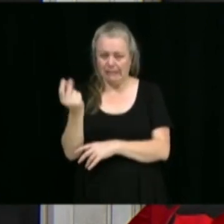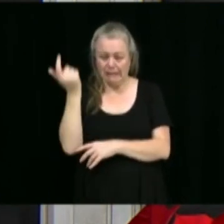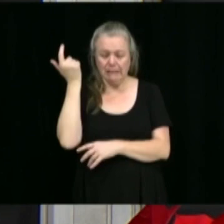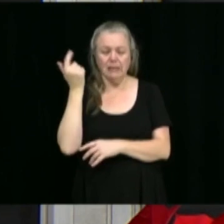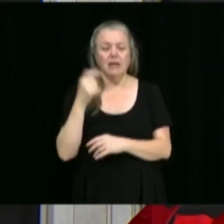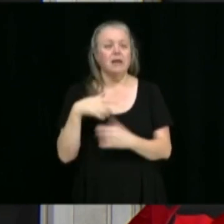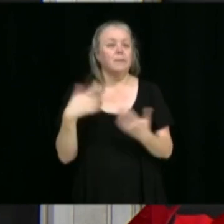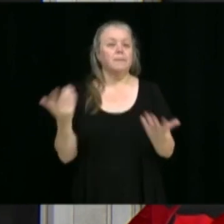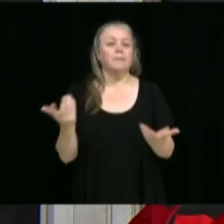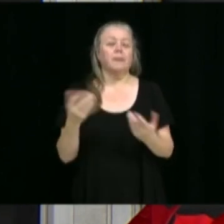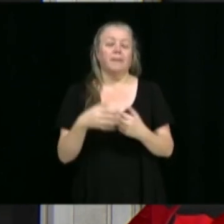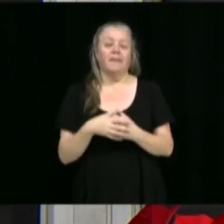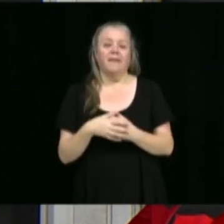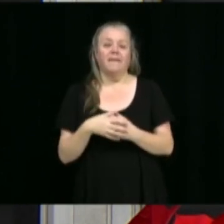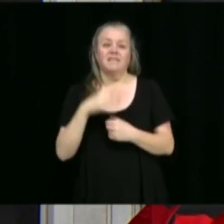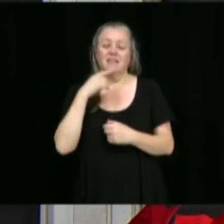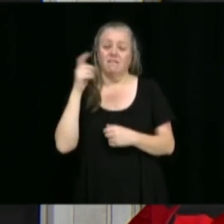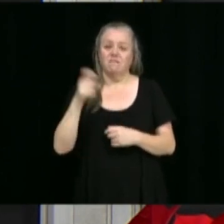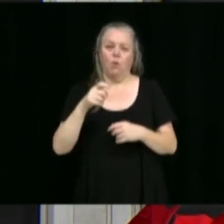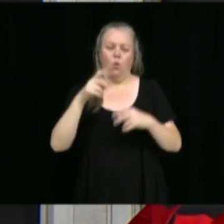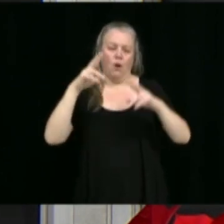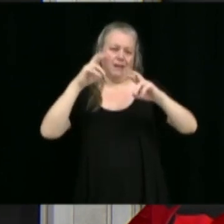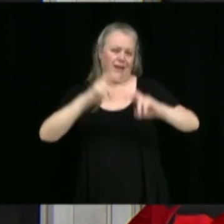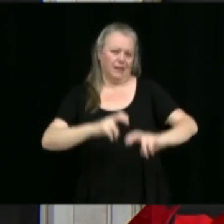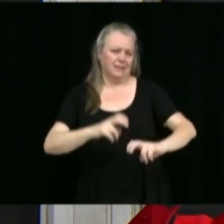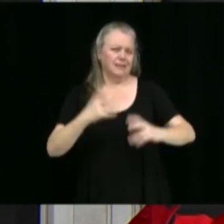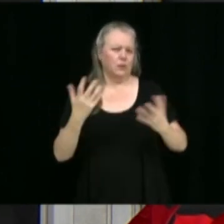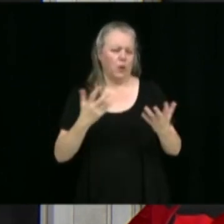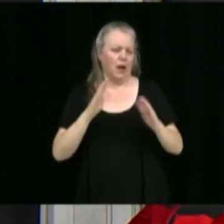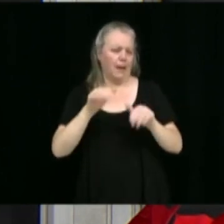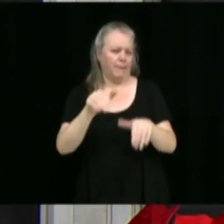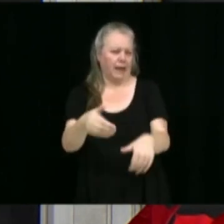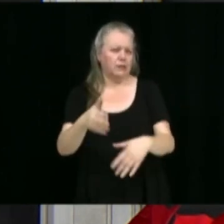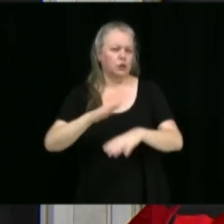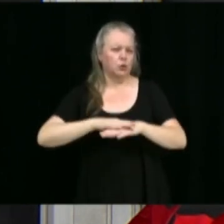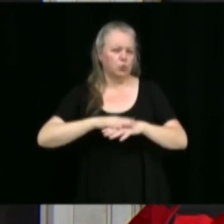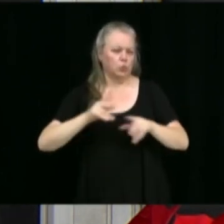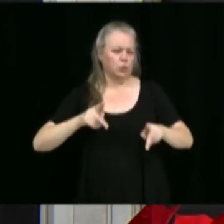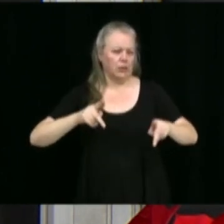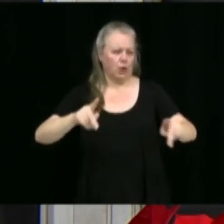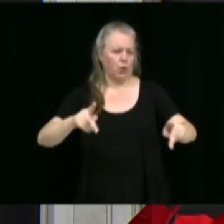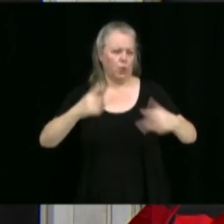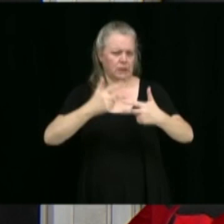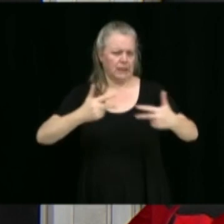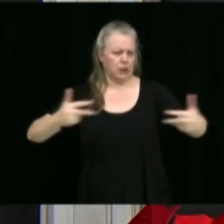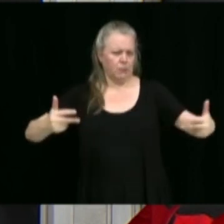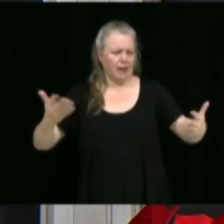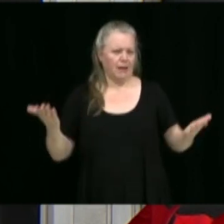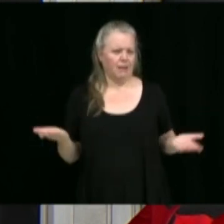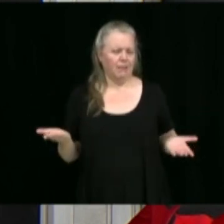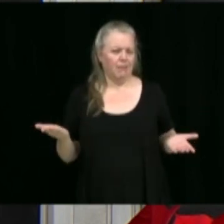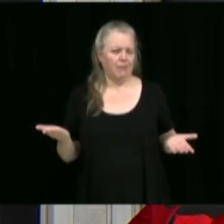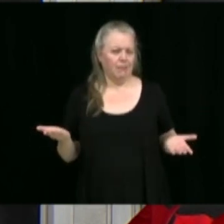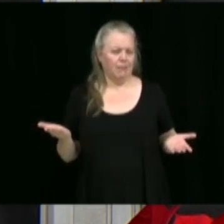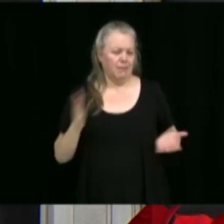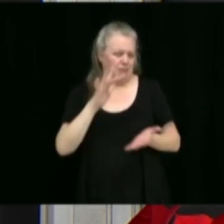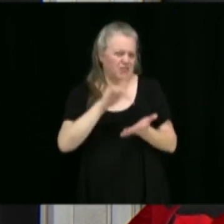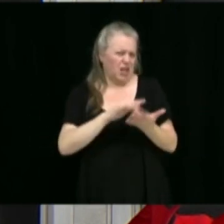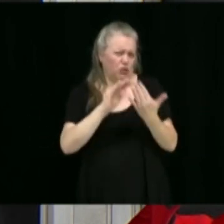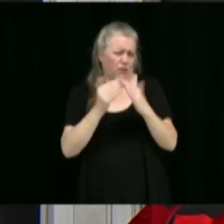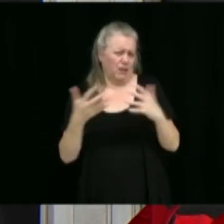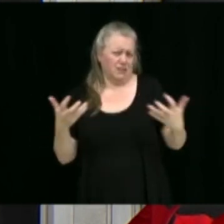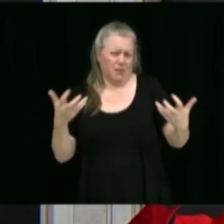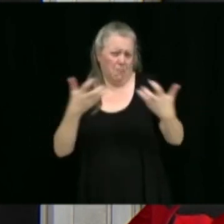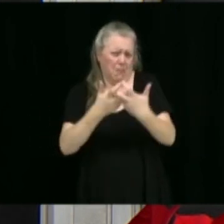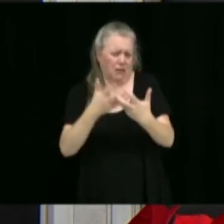si rapide, c'est qu'il faut quand même analyser ça a quoi comme impact sur le stationnement de rue. T'sais. Au centre-ville, ça fonctionne, t'sais, on est